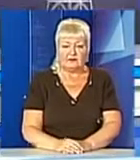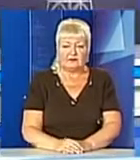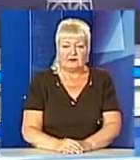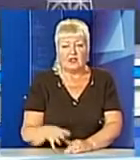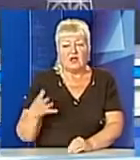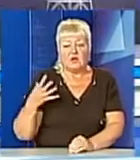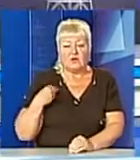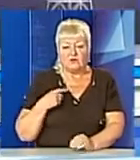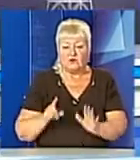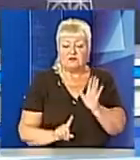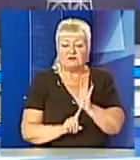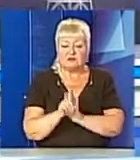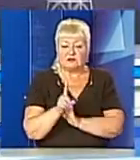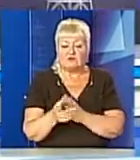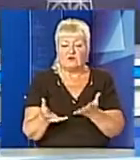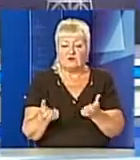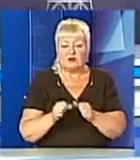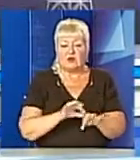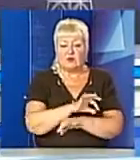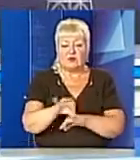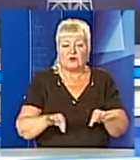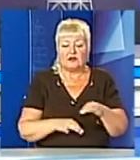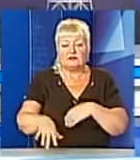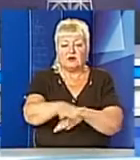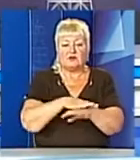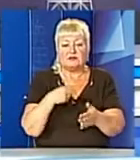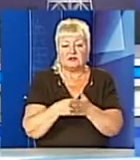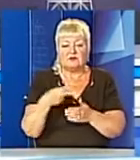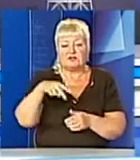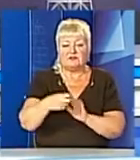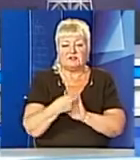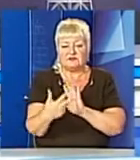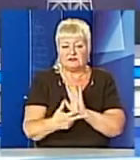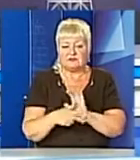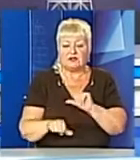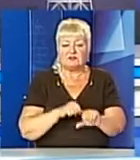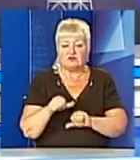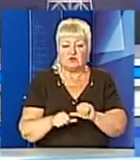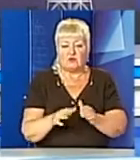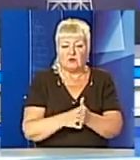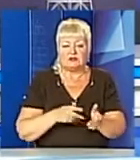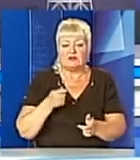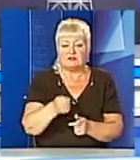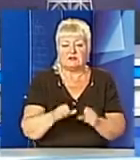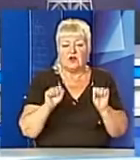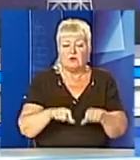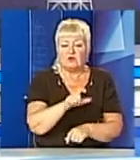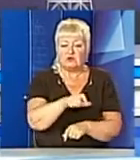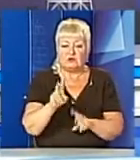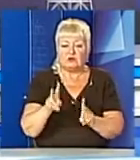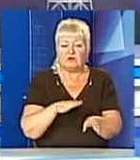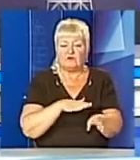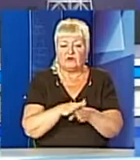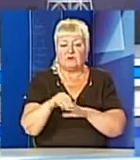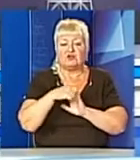У Львові стартував прийом проєктів на громадський бюджет 2018 року. Подати заявку можуть люди, яким